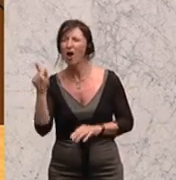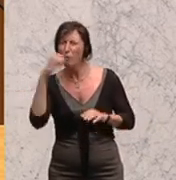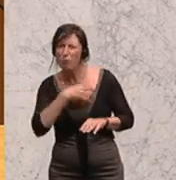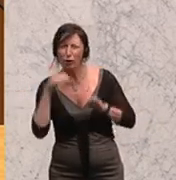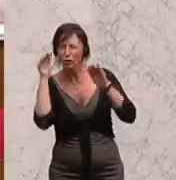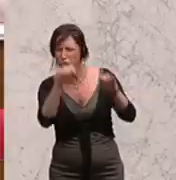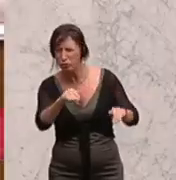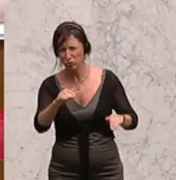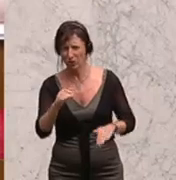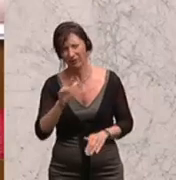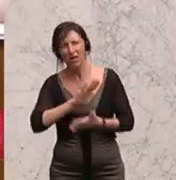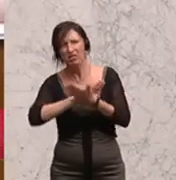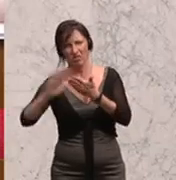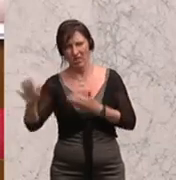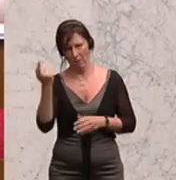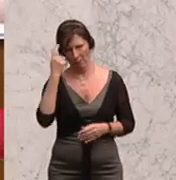schützen.